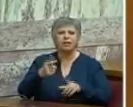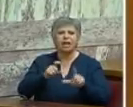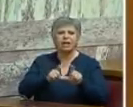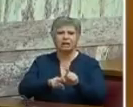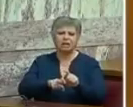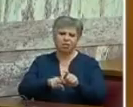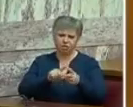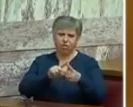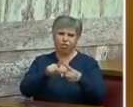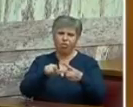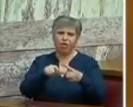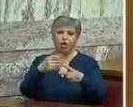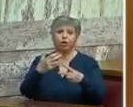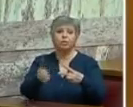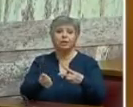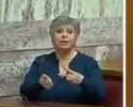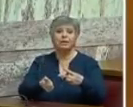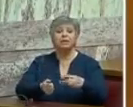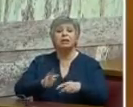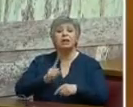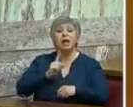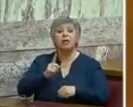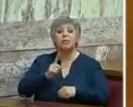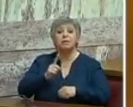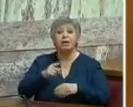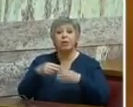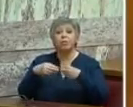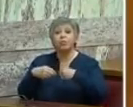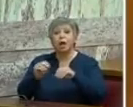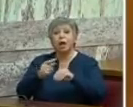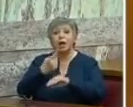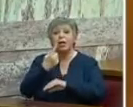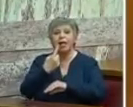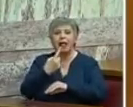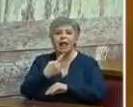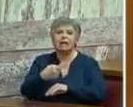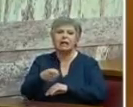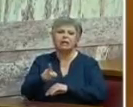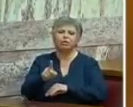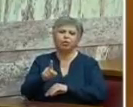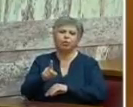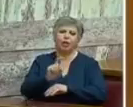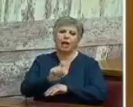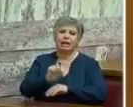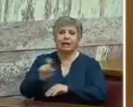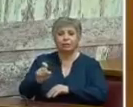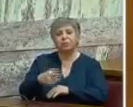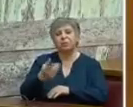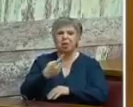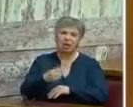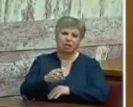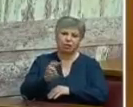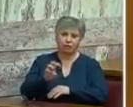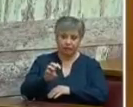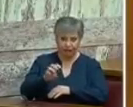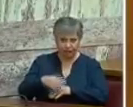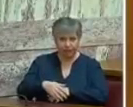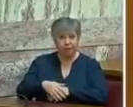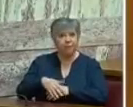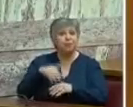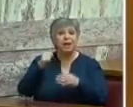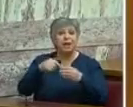οποία πουλάει 100 εκατομμύρια, ας πούμε, 130 ήταν, φάρμακα το 13 και εισπράττει